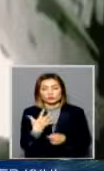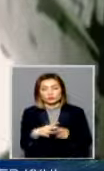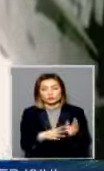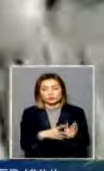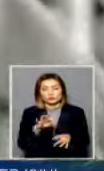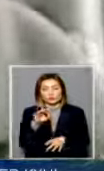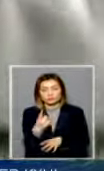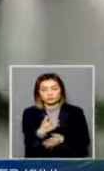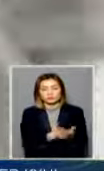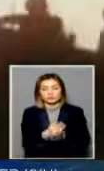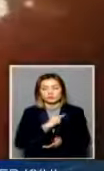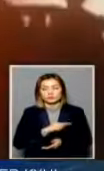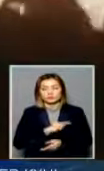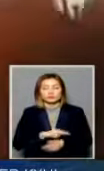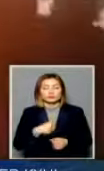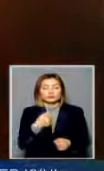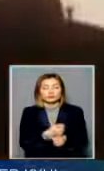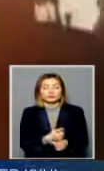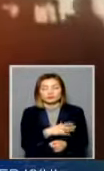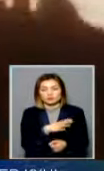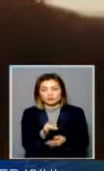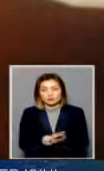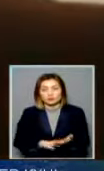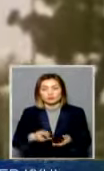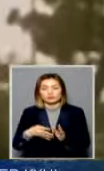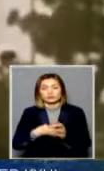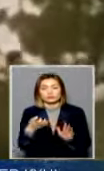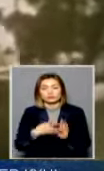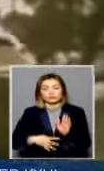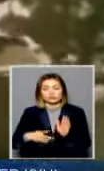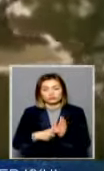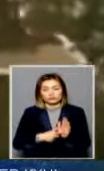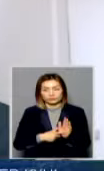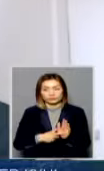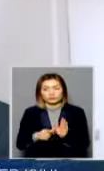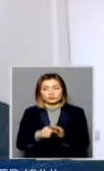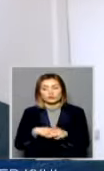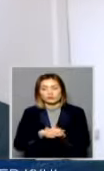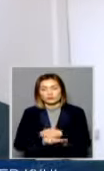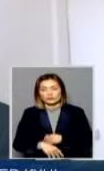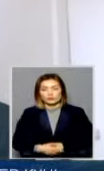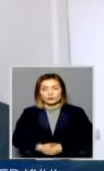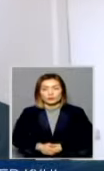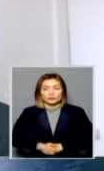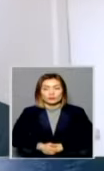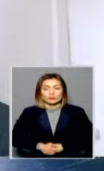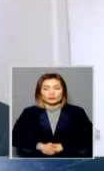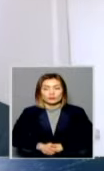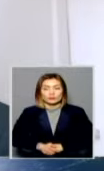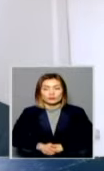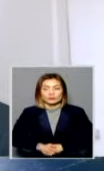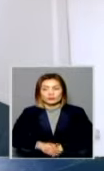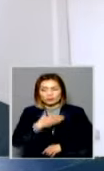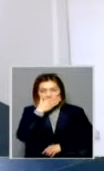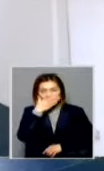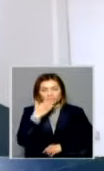өрт сөндіру бөліміне бөлімше командирі болып орналасты. Сол жерден 1997 жылы зейнетке шықты. Бүгін біздер мына ауған